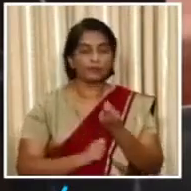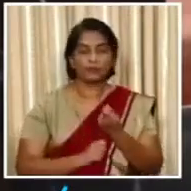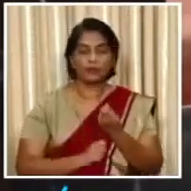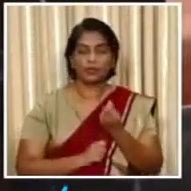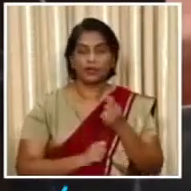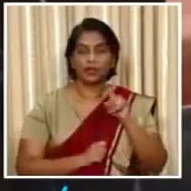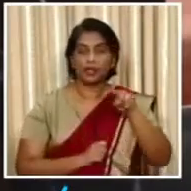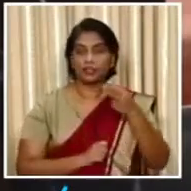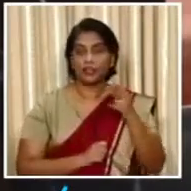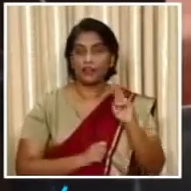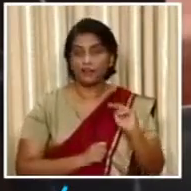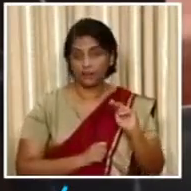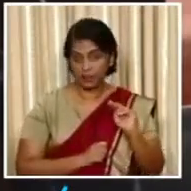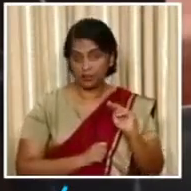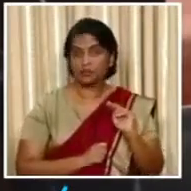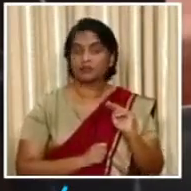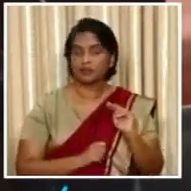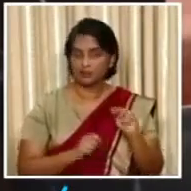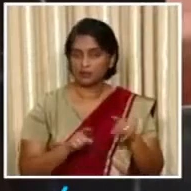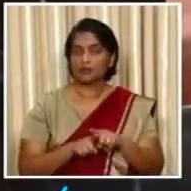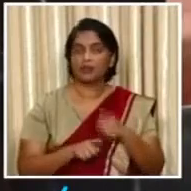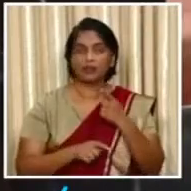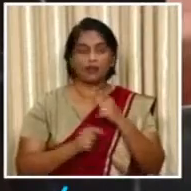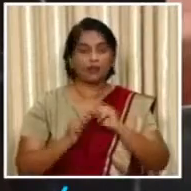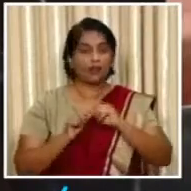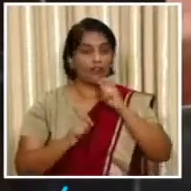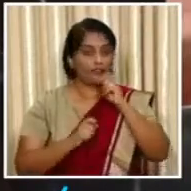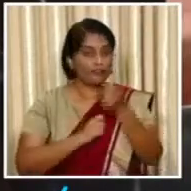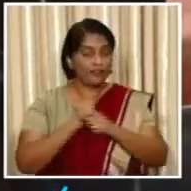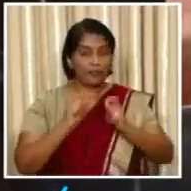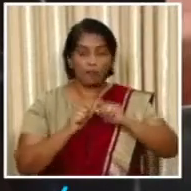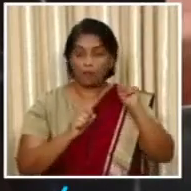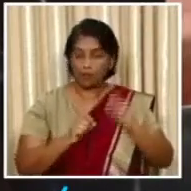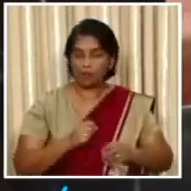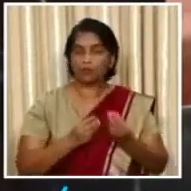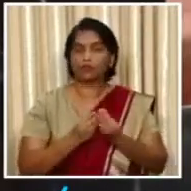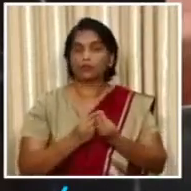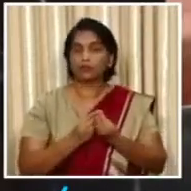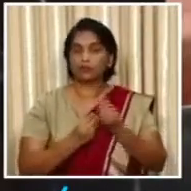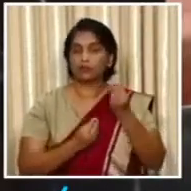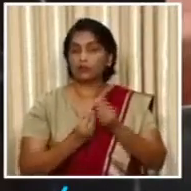120 ரூபாவுக்காவது நெல் சந்தைப்படுத்தும் சபையின் ஊடாக பெற்றுக்கொண்டால் மாத்திரமே